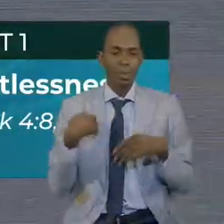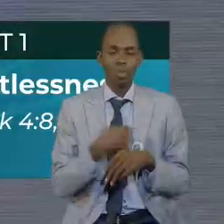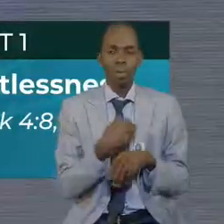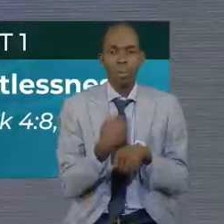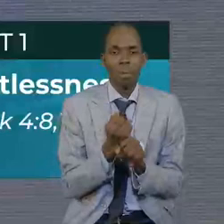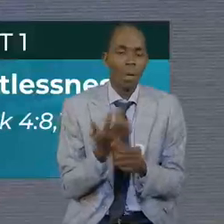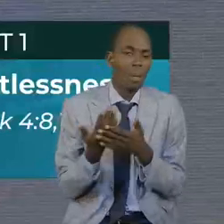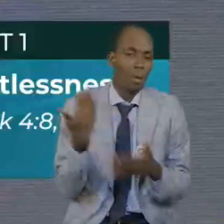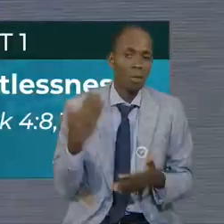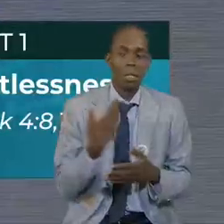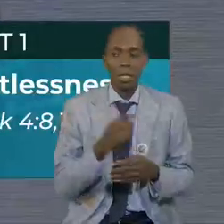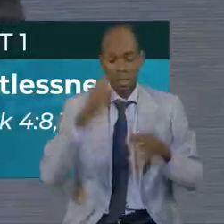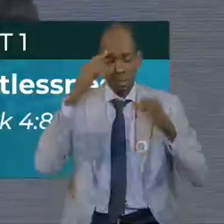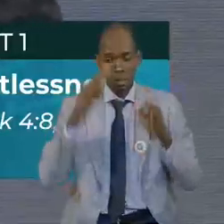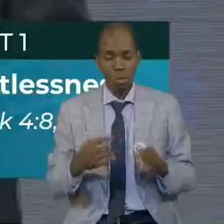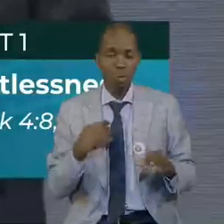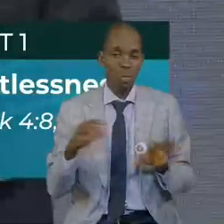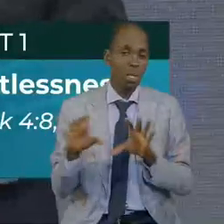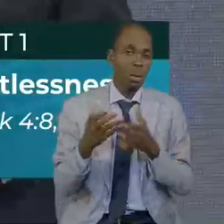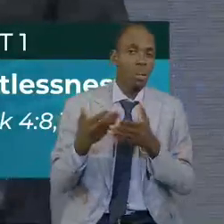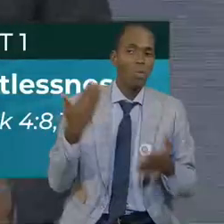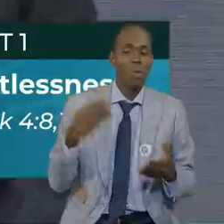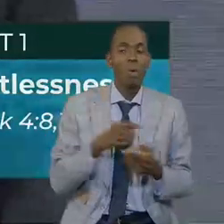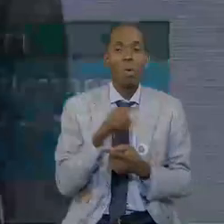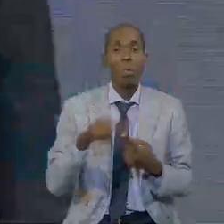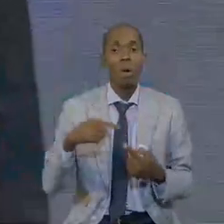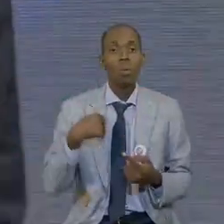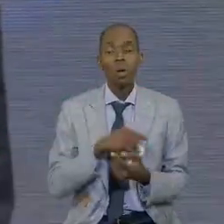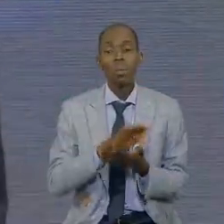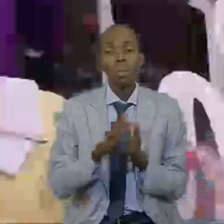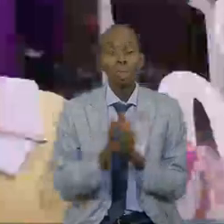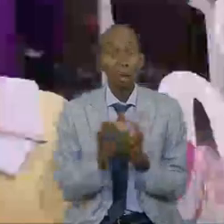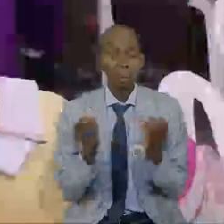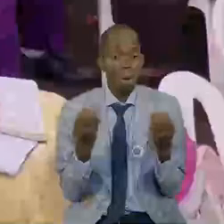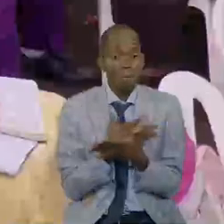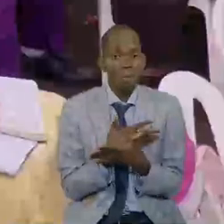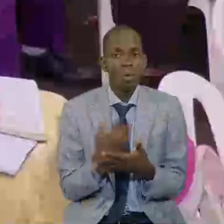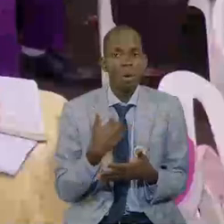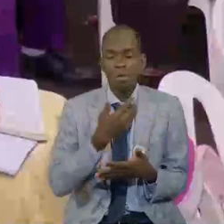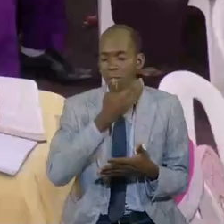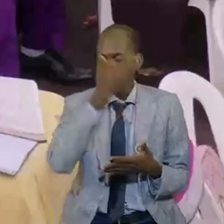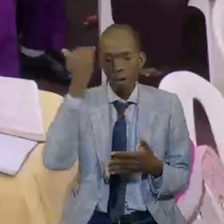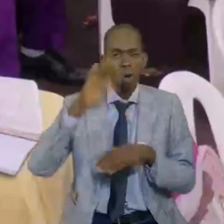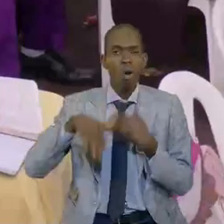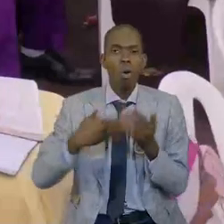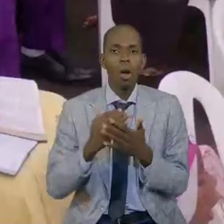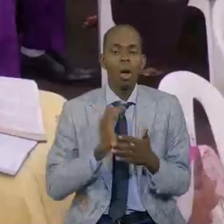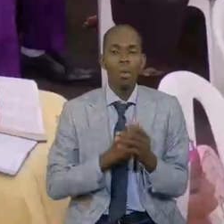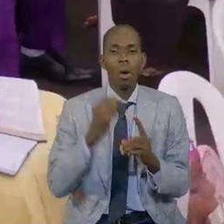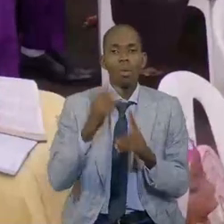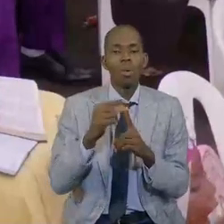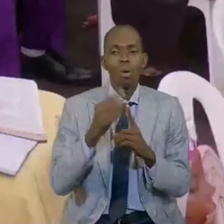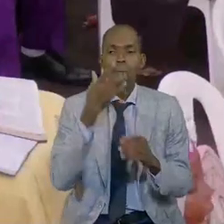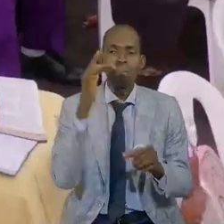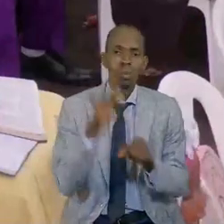we have made. Et les décisions que nous avons prises. When we become afraid, we forget all that. Quand nous avons peur, nous oublions tout cela. Our God